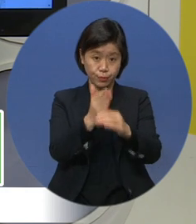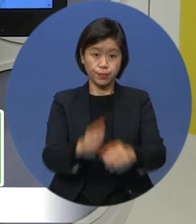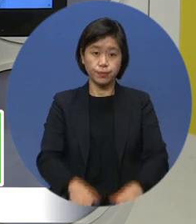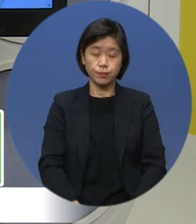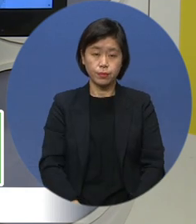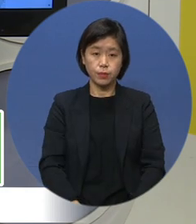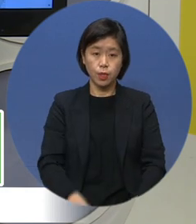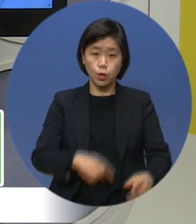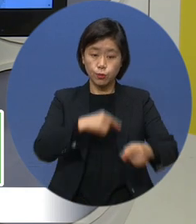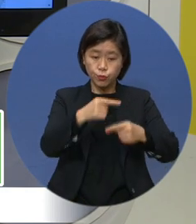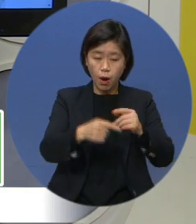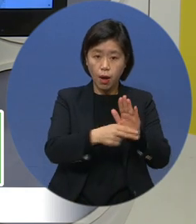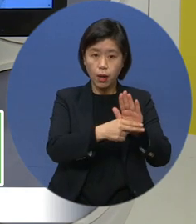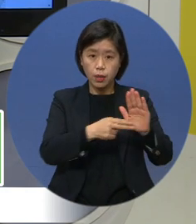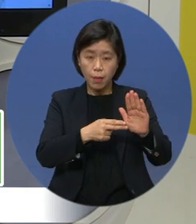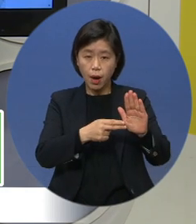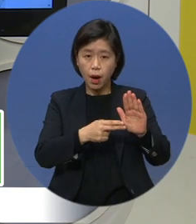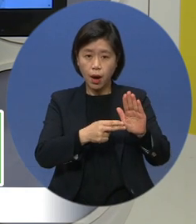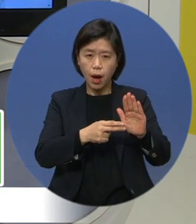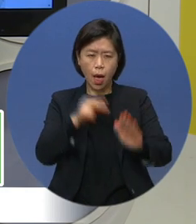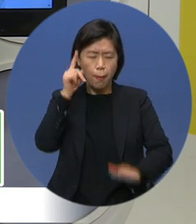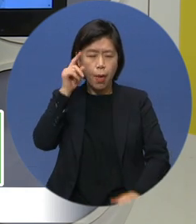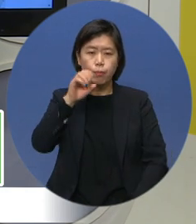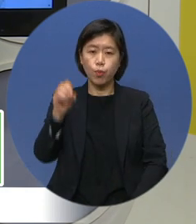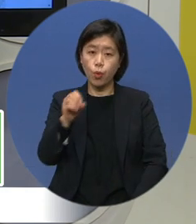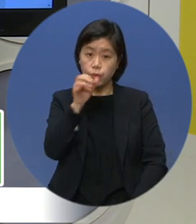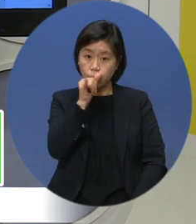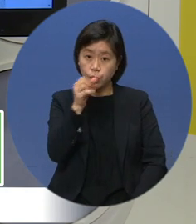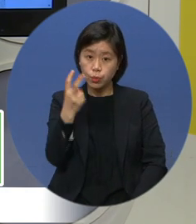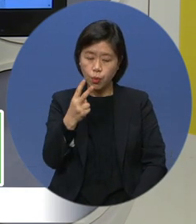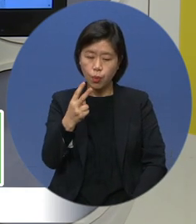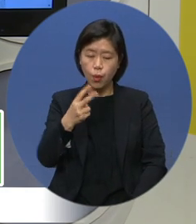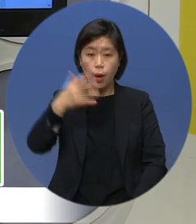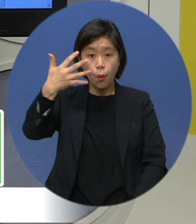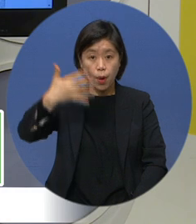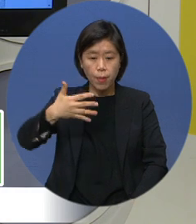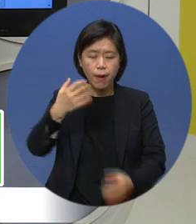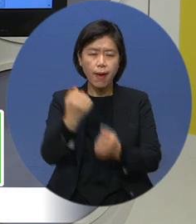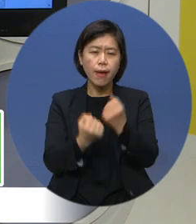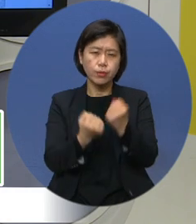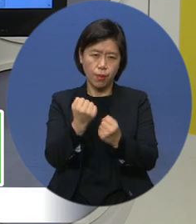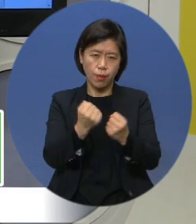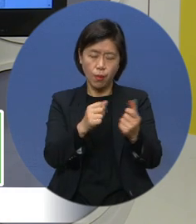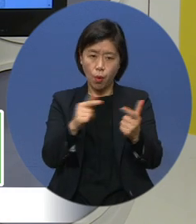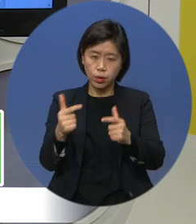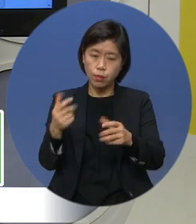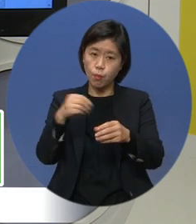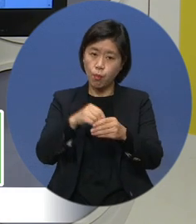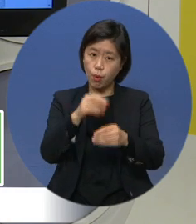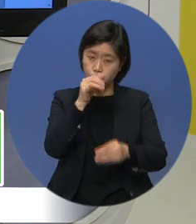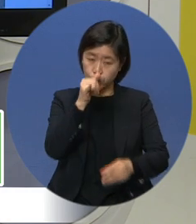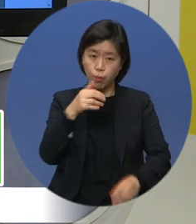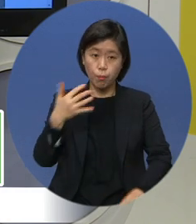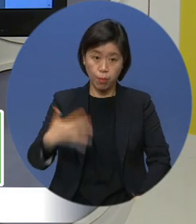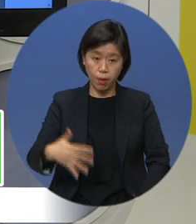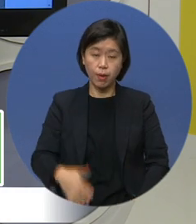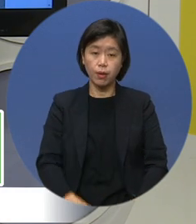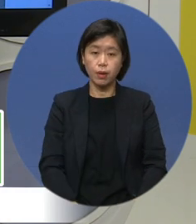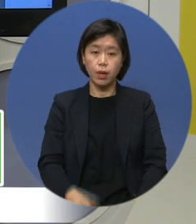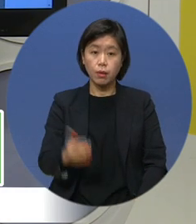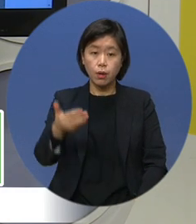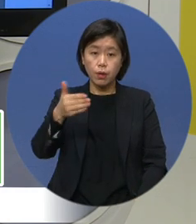100% 수와 자막은 물론 화면해설 도 제공해 오고 있는데요 하지만 정작 당사자인 장애인들이